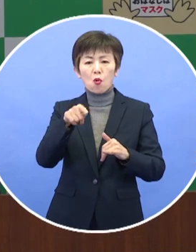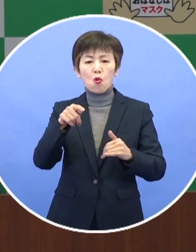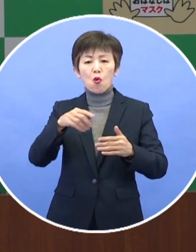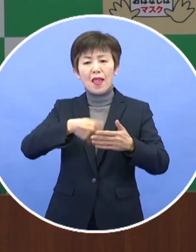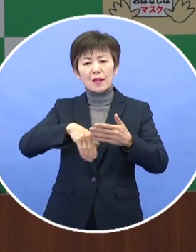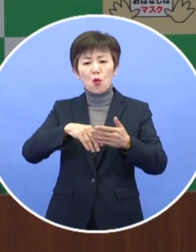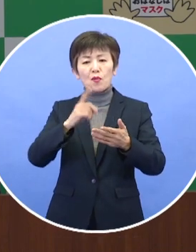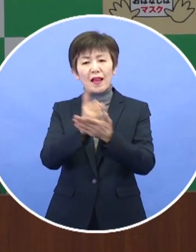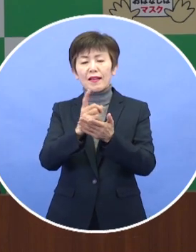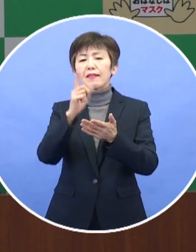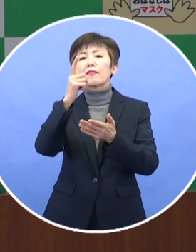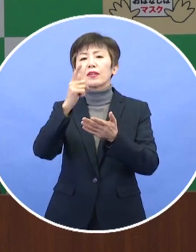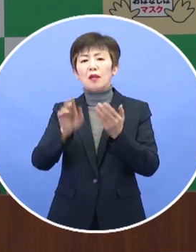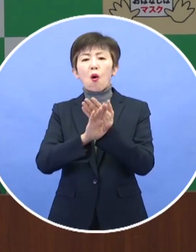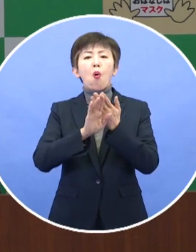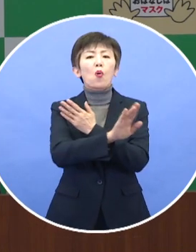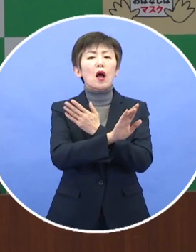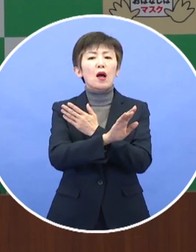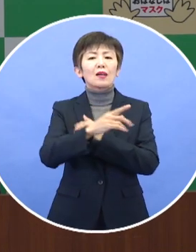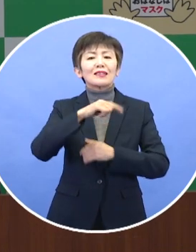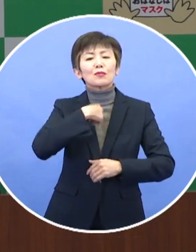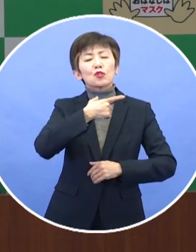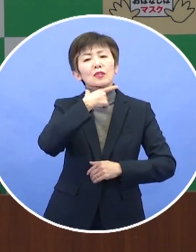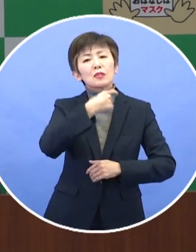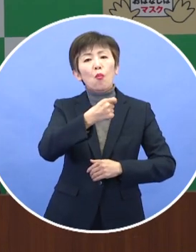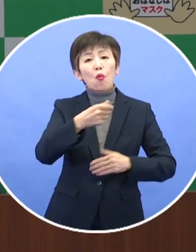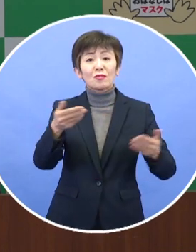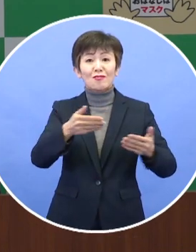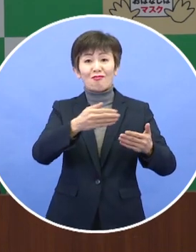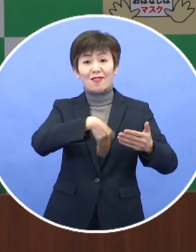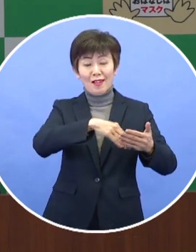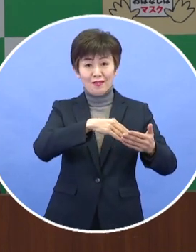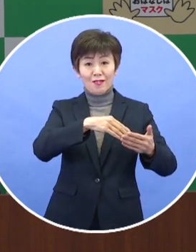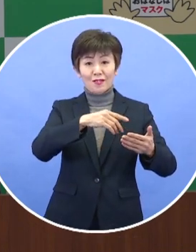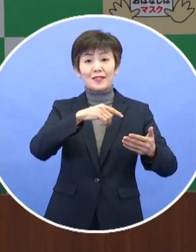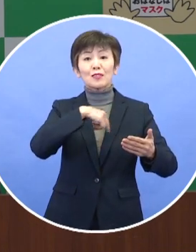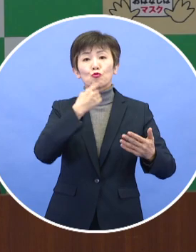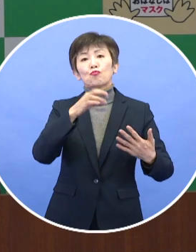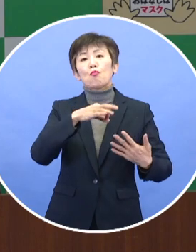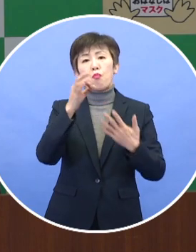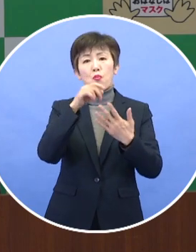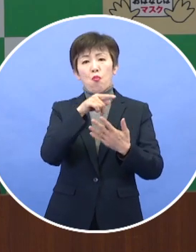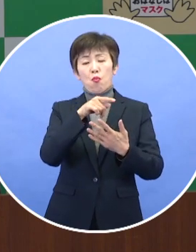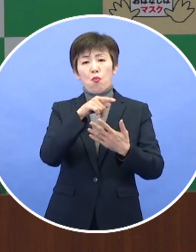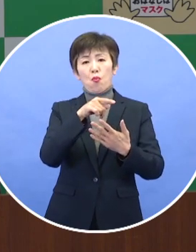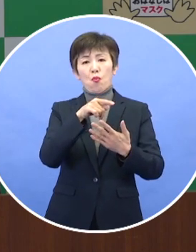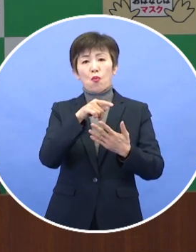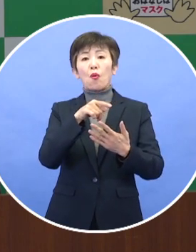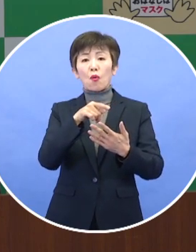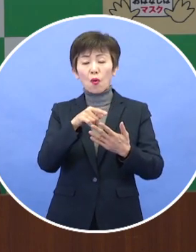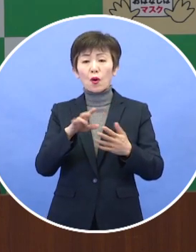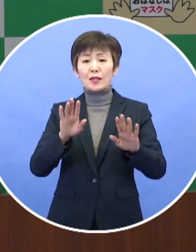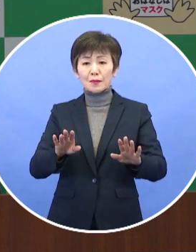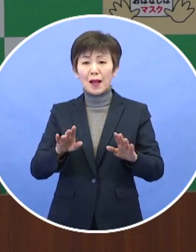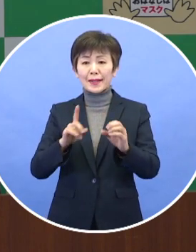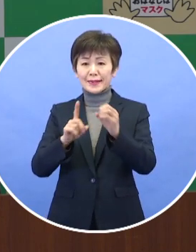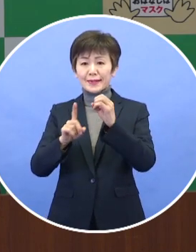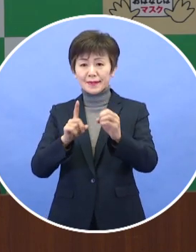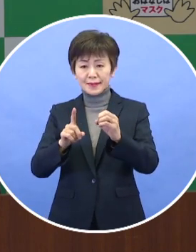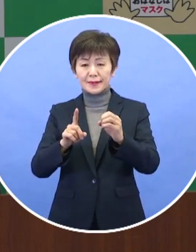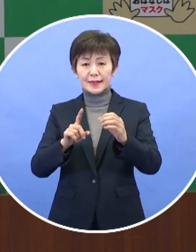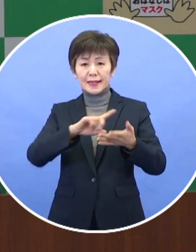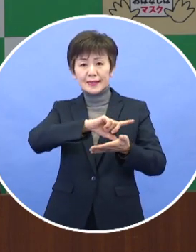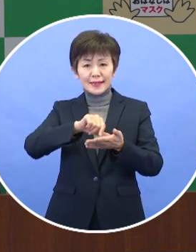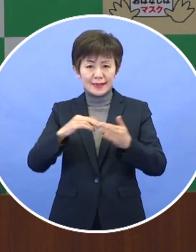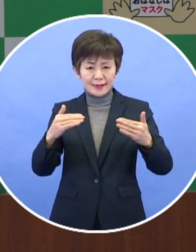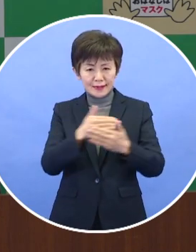分のやりたい、こんなことやりたいんだというようなことについて、例えばここに書いてある DX とか地域鉄道とか